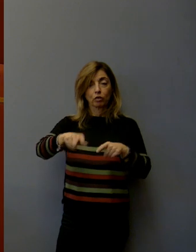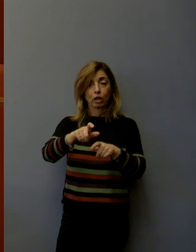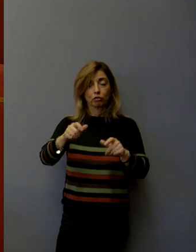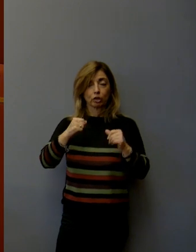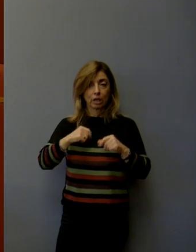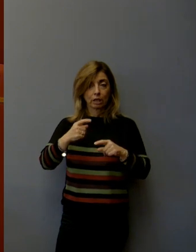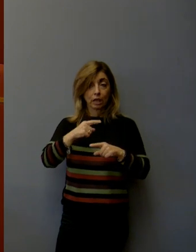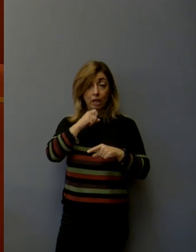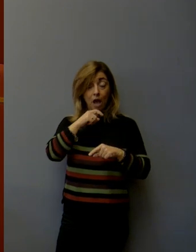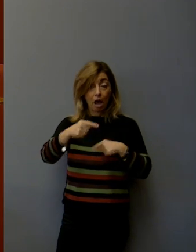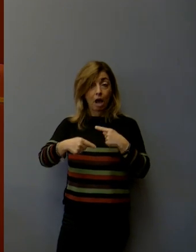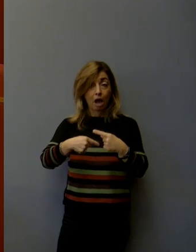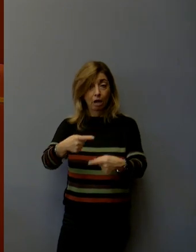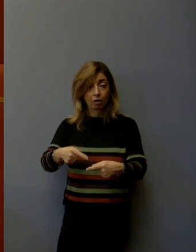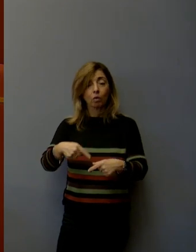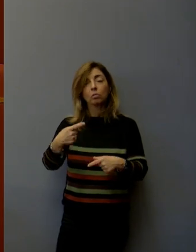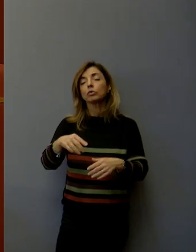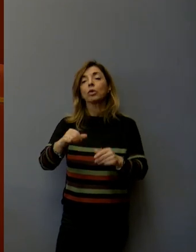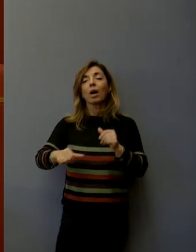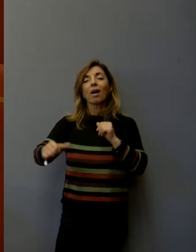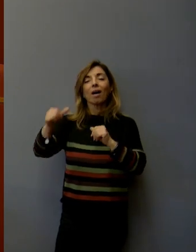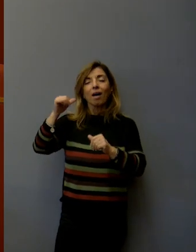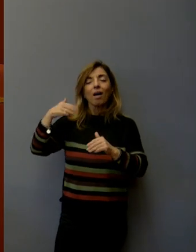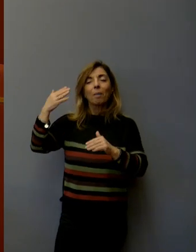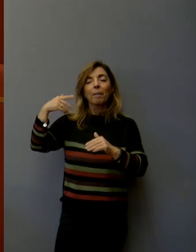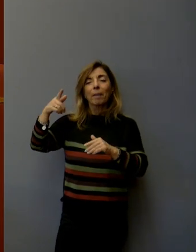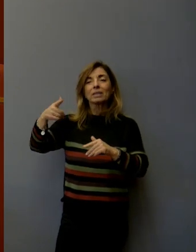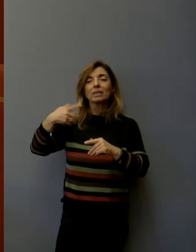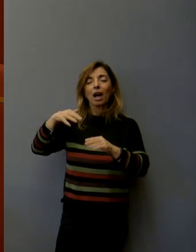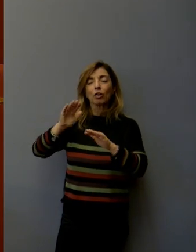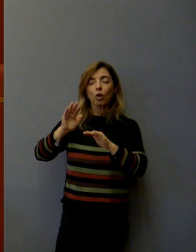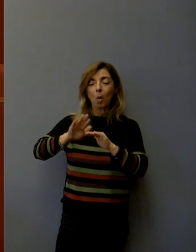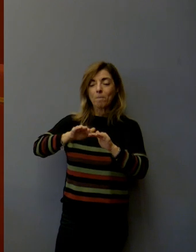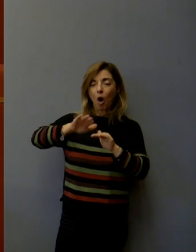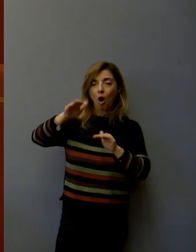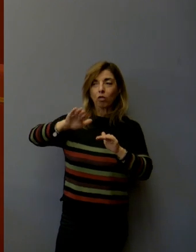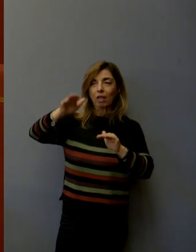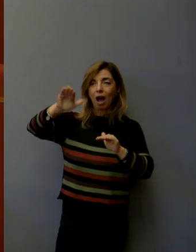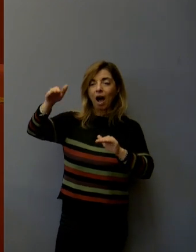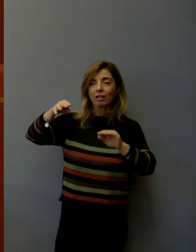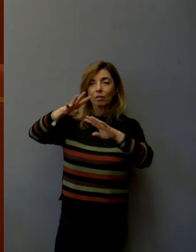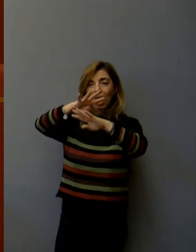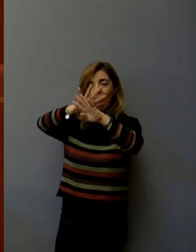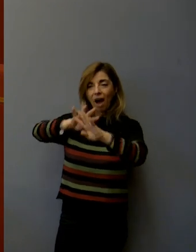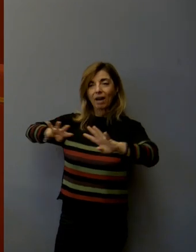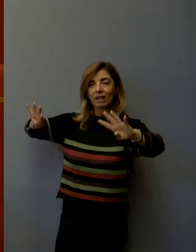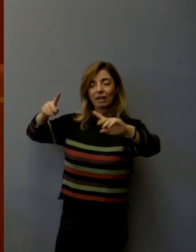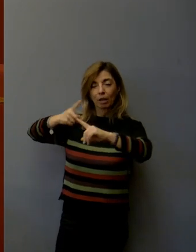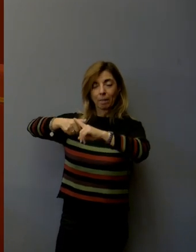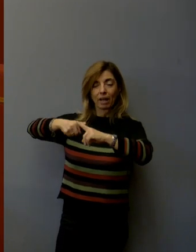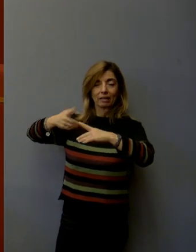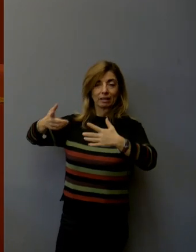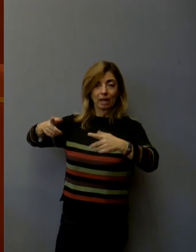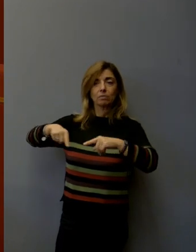del Monte in questione è stata oggetto negli anni passati di fasciamento corretti metalliche mentre la parte situata davanti civici 13abcd